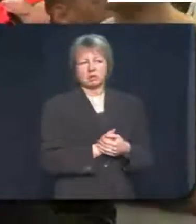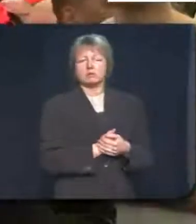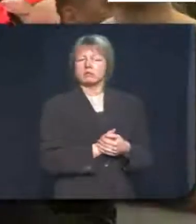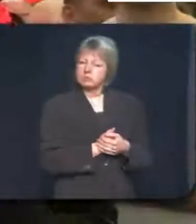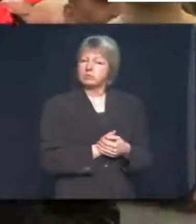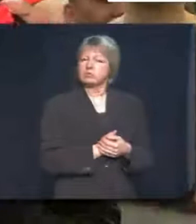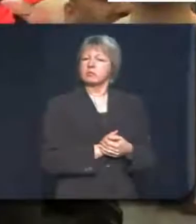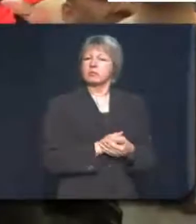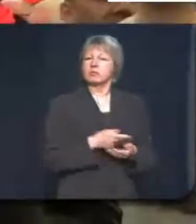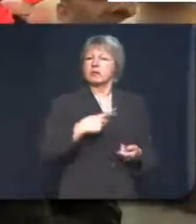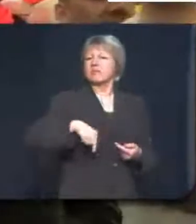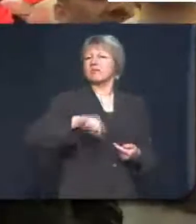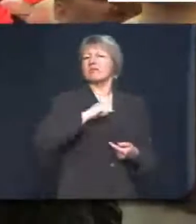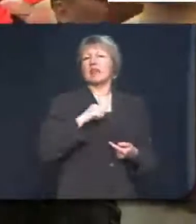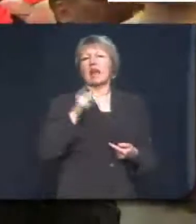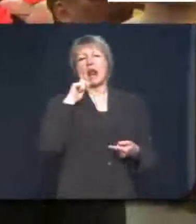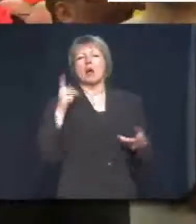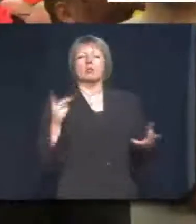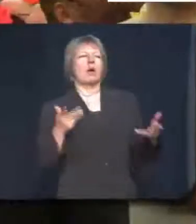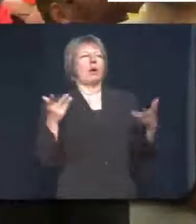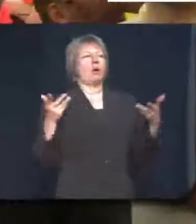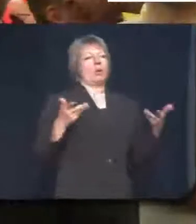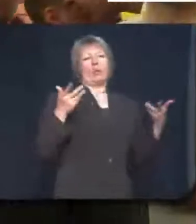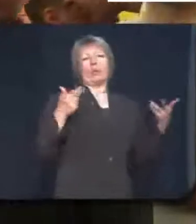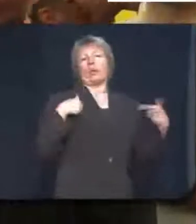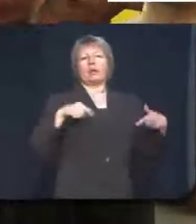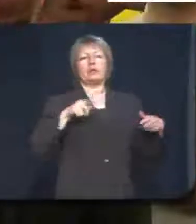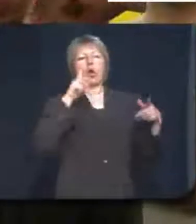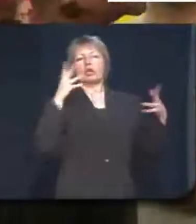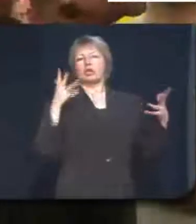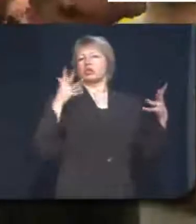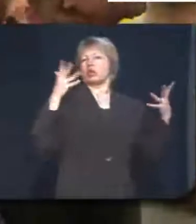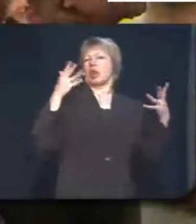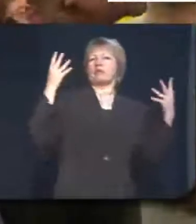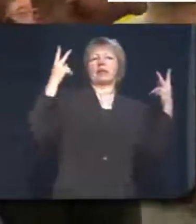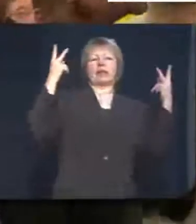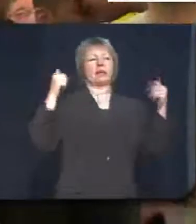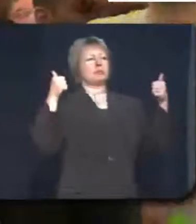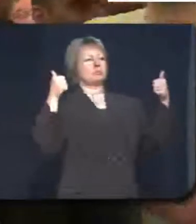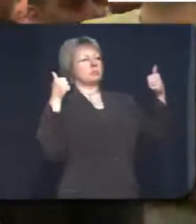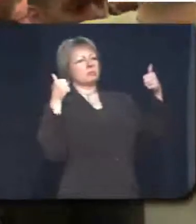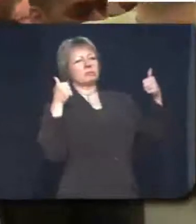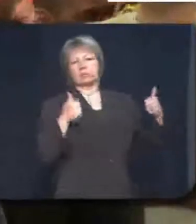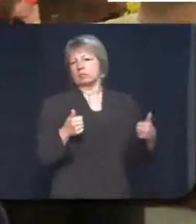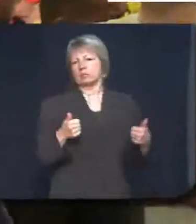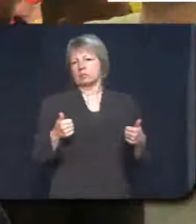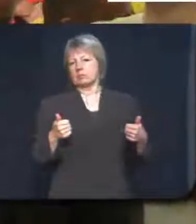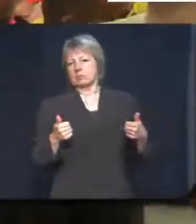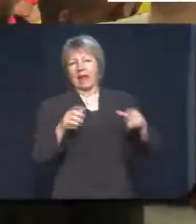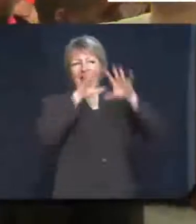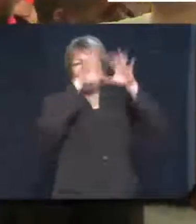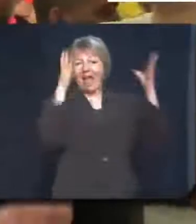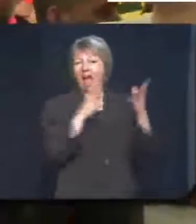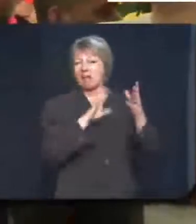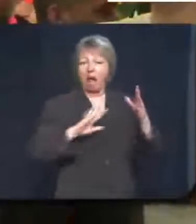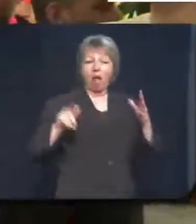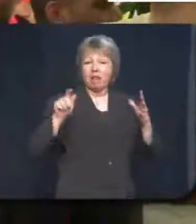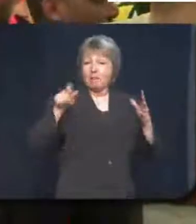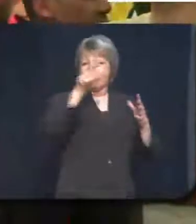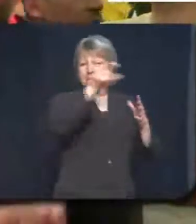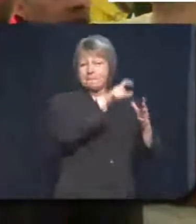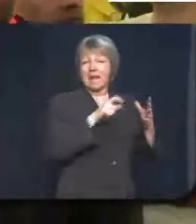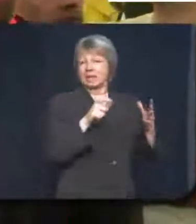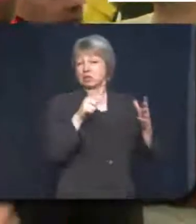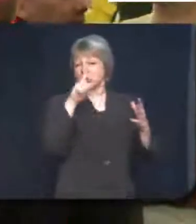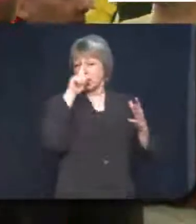genau wir überschätzen uns maßlos wäre es nämlich so dass alle Menschen auf dieser Erde nur ein einziges Ziel hätten die hinzukommen dann wären wir schon